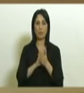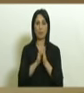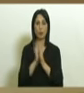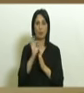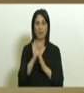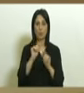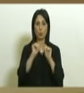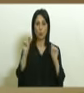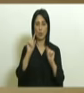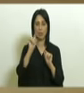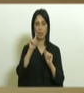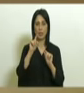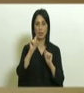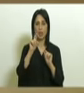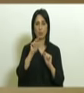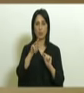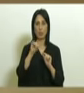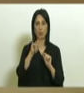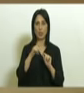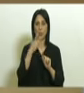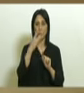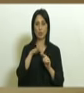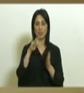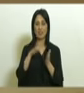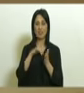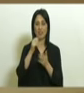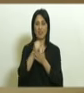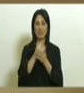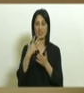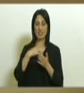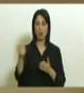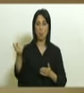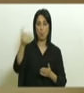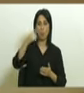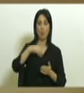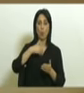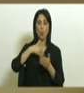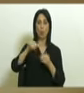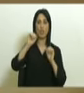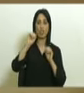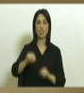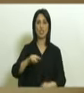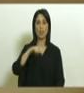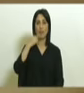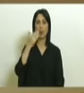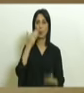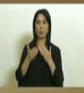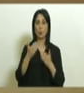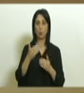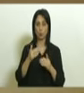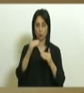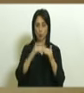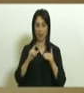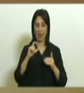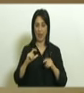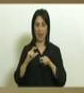შესახებ, მუხლი 11. უცხოელ საქართველოს ვიზის გაცემაზე, საქართველოს შემოსვლაზე უარი შეიძლება ეთქვას თუ ქვე პუნქტი ე,